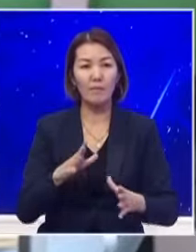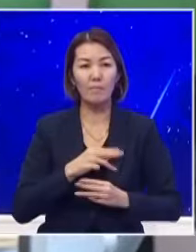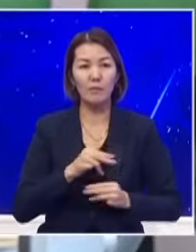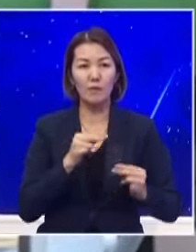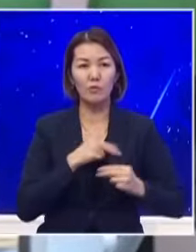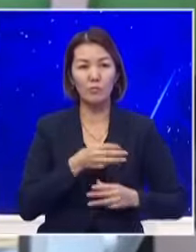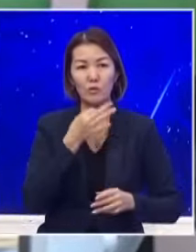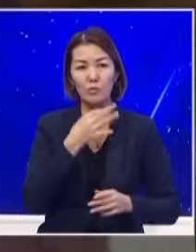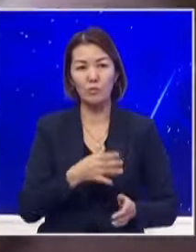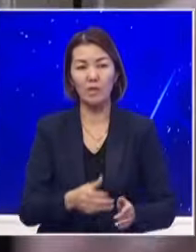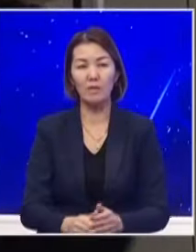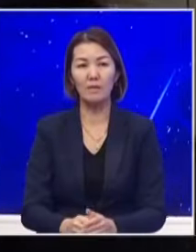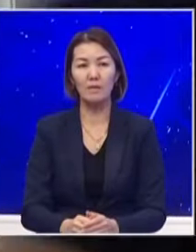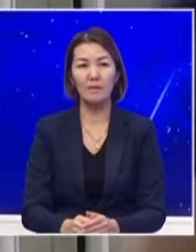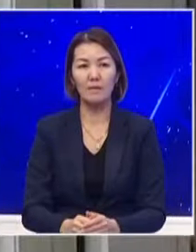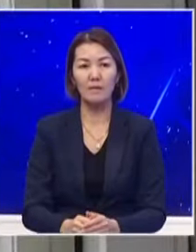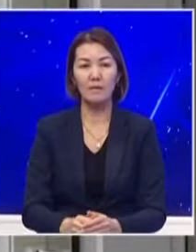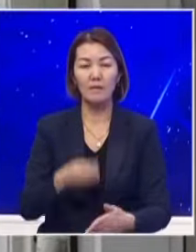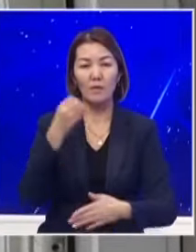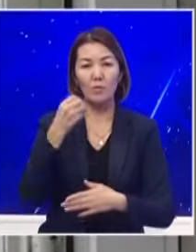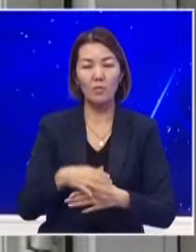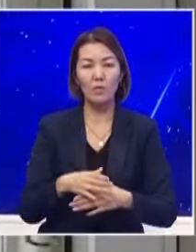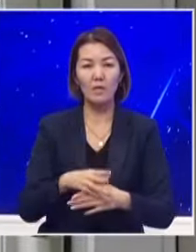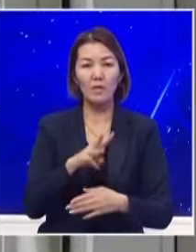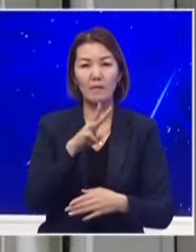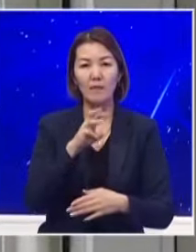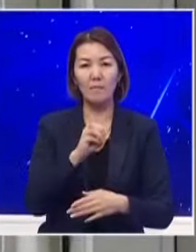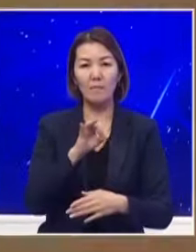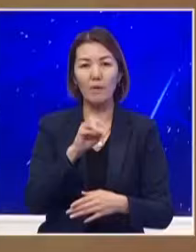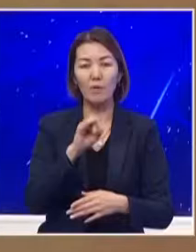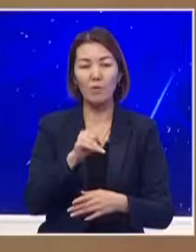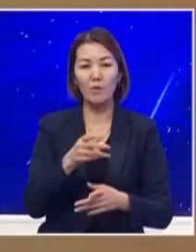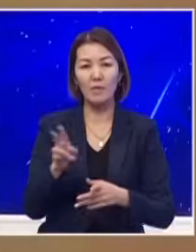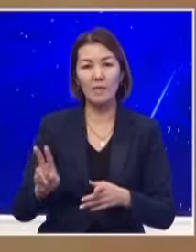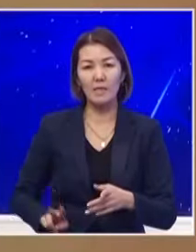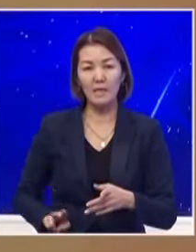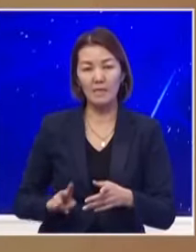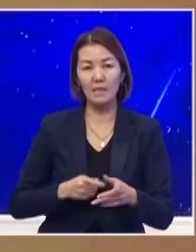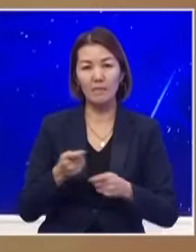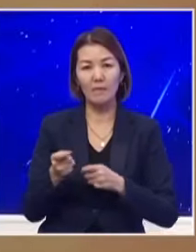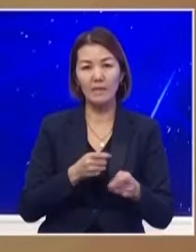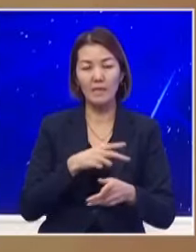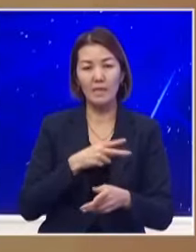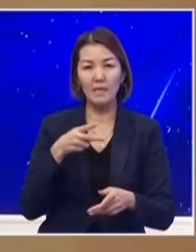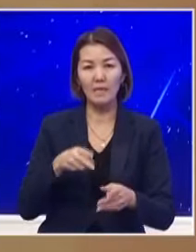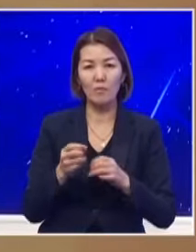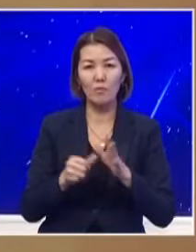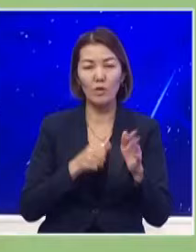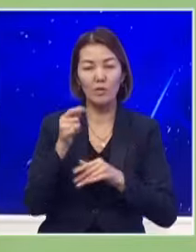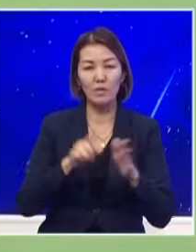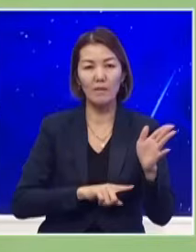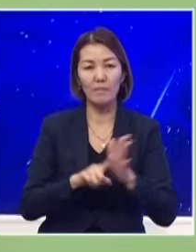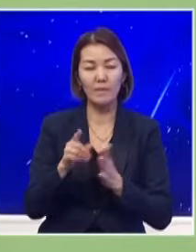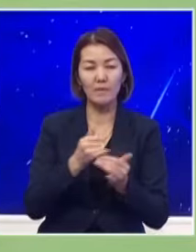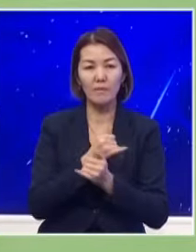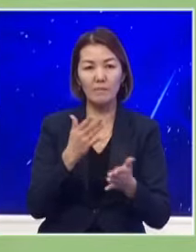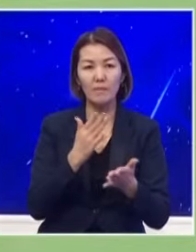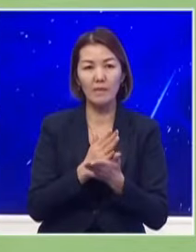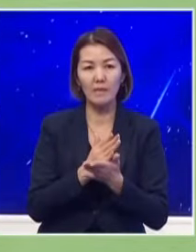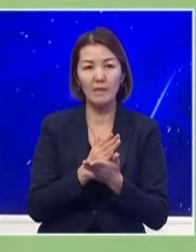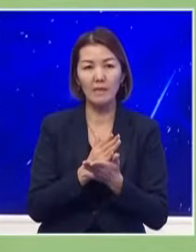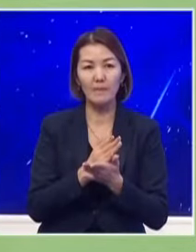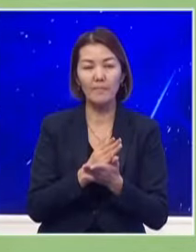маған ұнайды. Орталықтың Меруерт Жиенбекова басқарады. Директор лауазымында ол 2016 жылдан бастап жұмыс істейді.